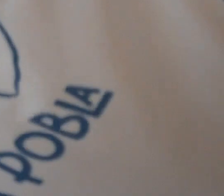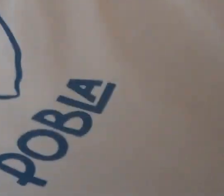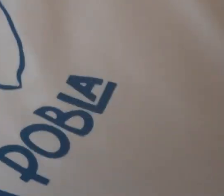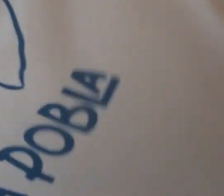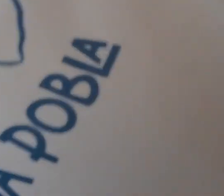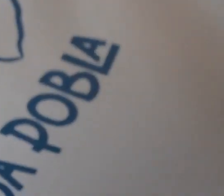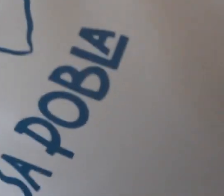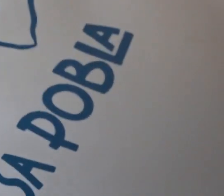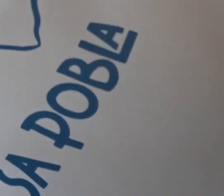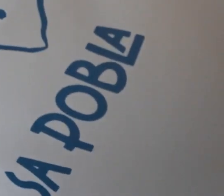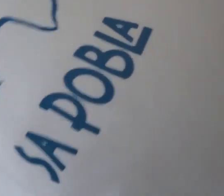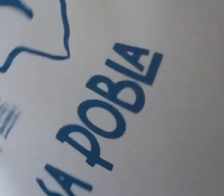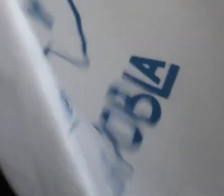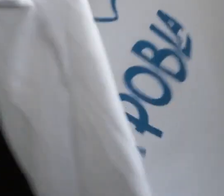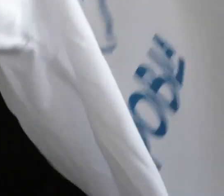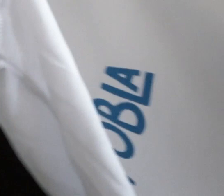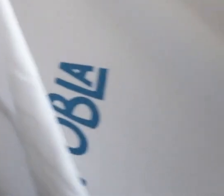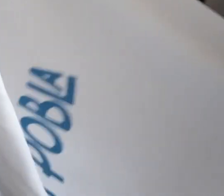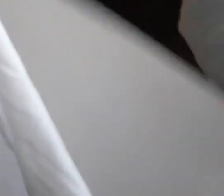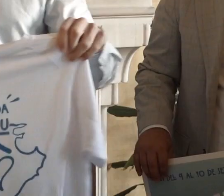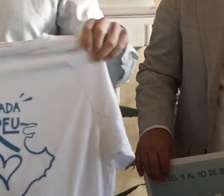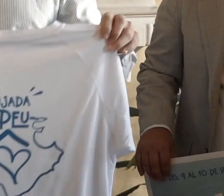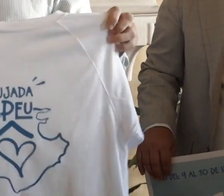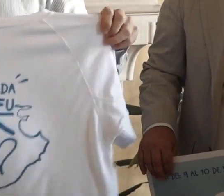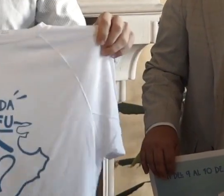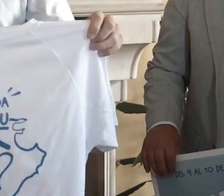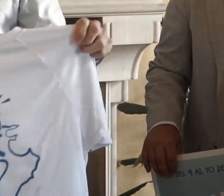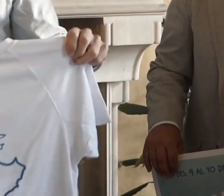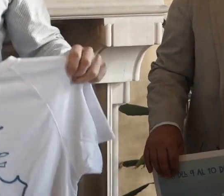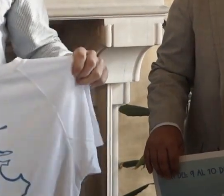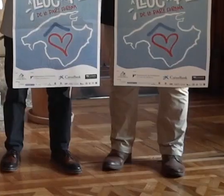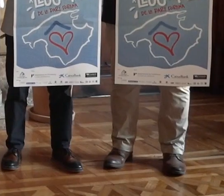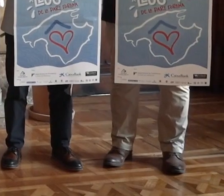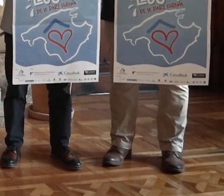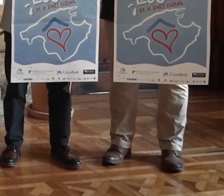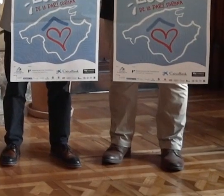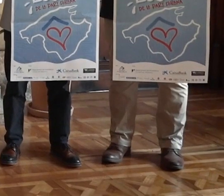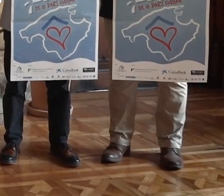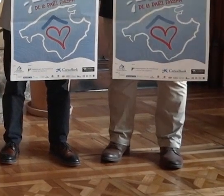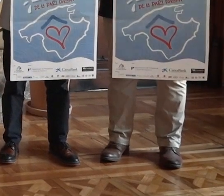Ja no hi ha. Idò, aquesta és per vostra. Molt bé.